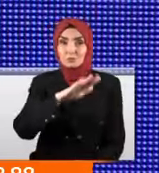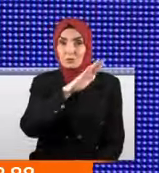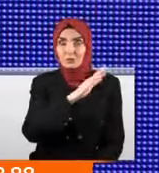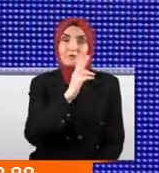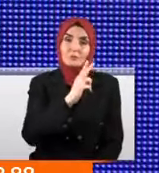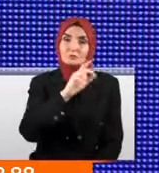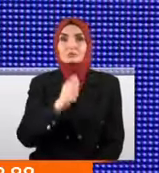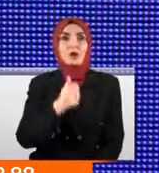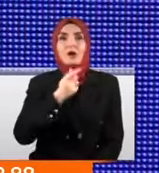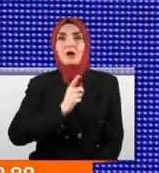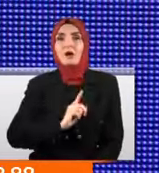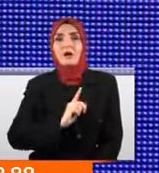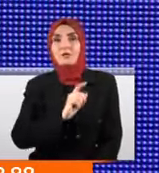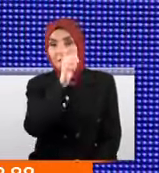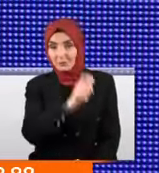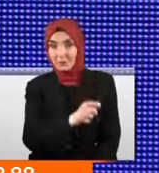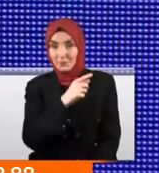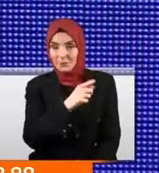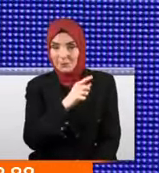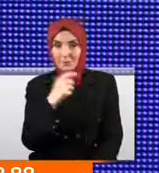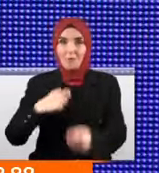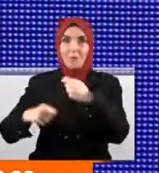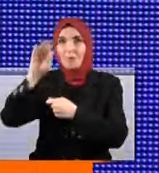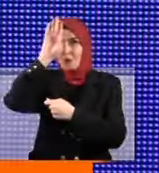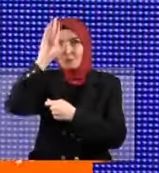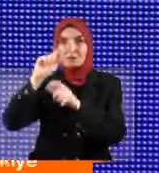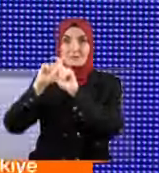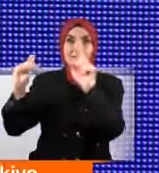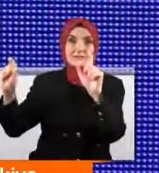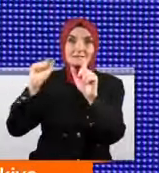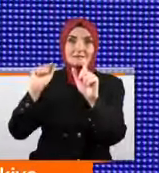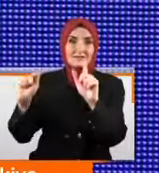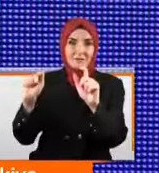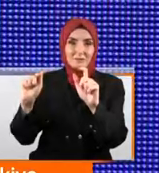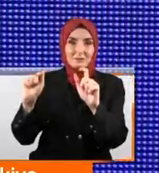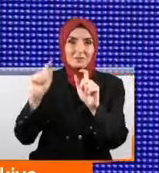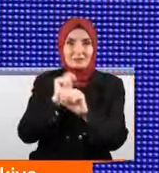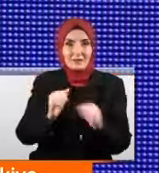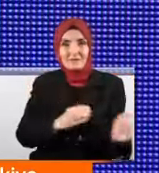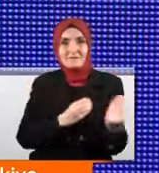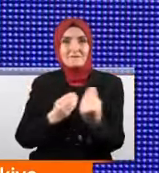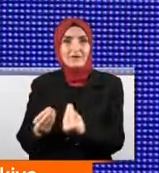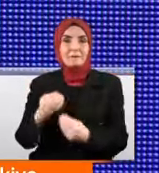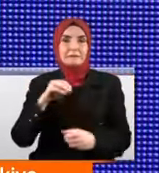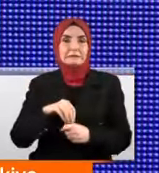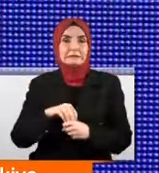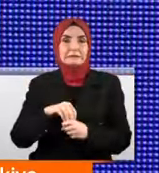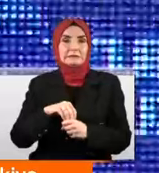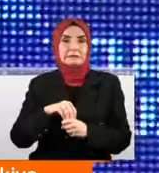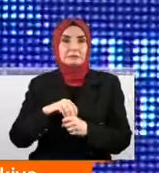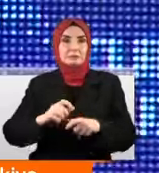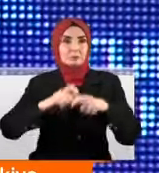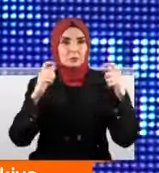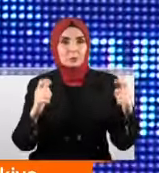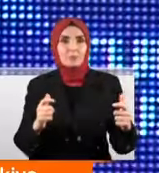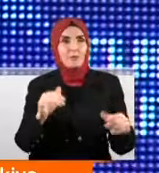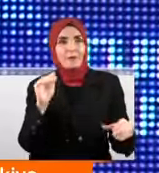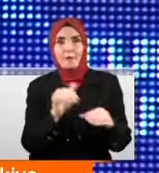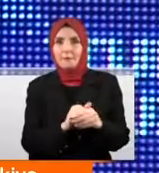tarafından Borsa İstanbul'u yıpratmayı amaçlayan bütüncül bir kampanya yürütüldü.